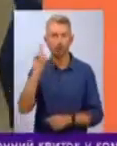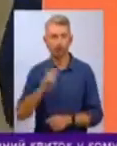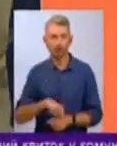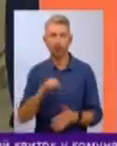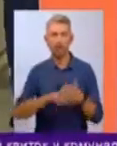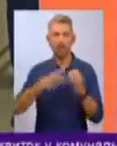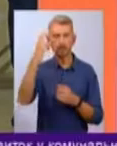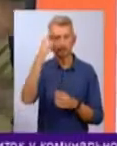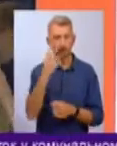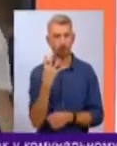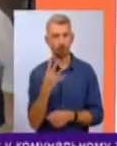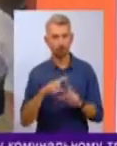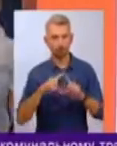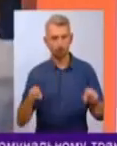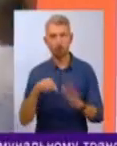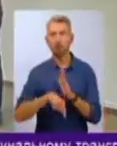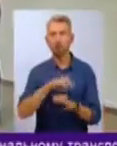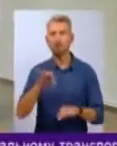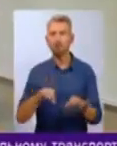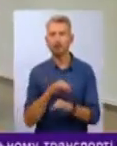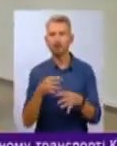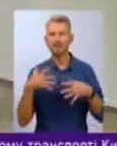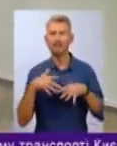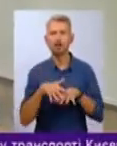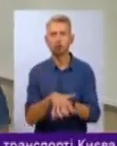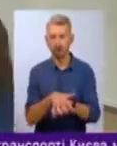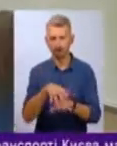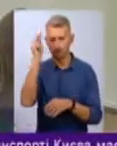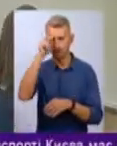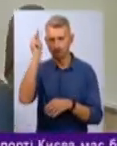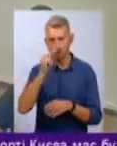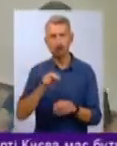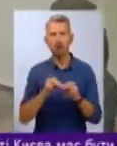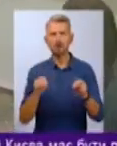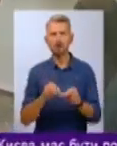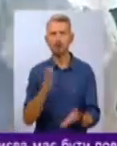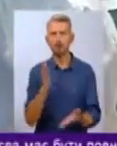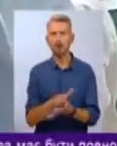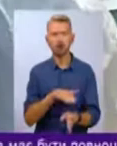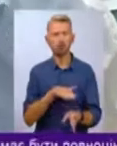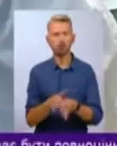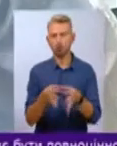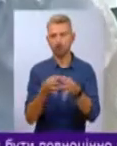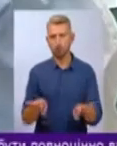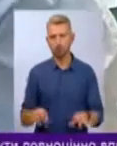Від Києва 4 школи. Суть проєкту – інтегроване навчання. Вчитель має абсолютну